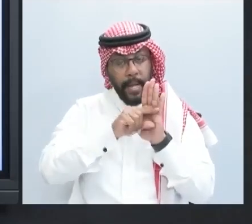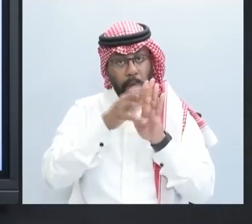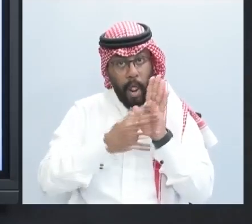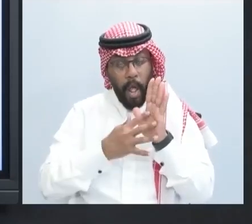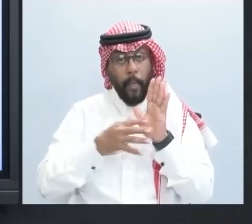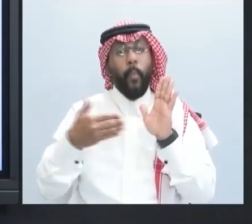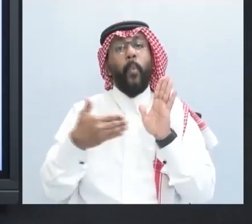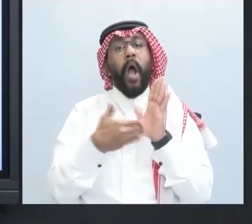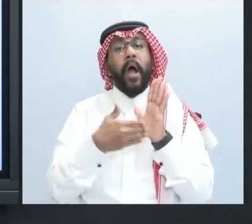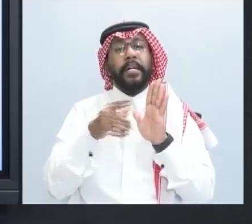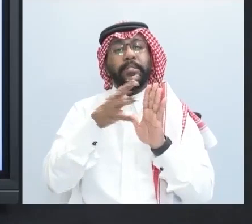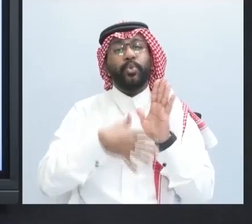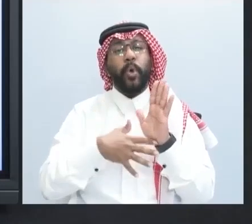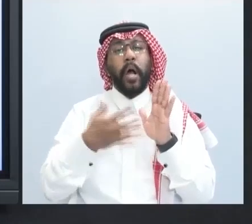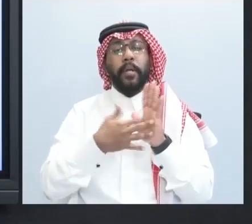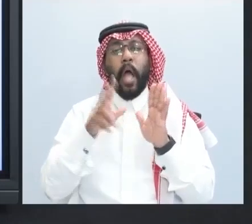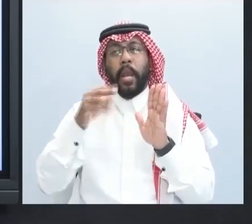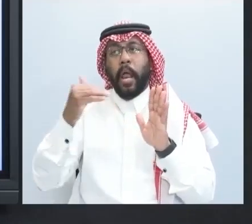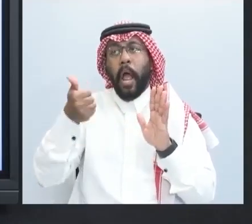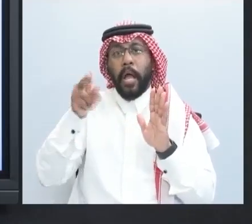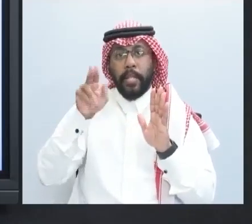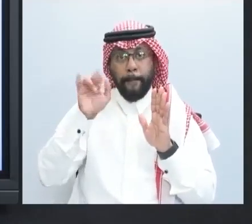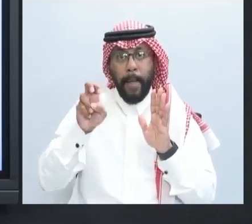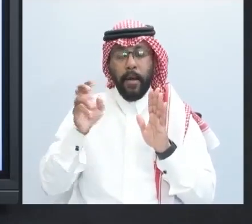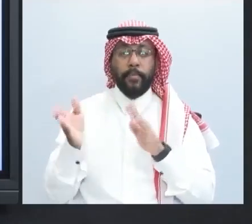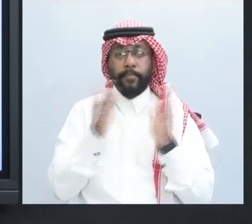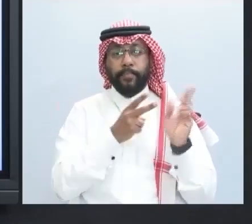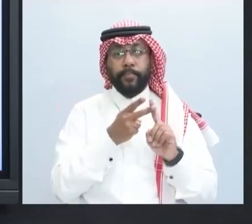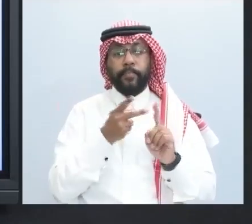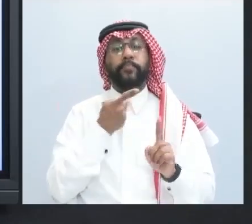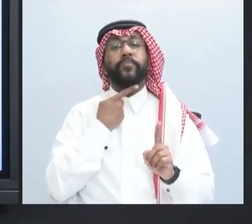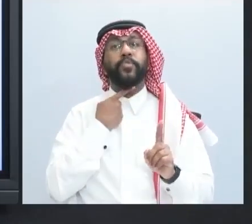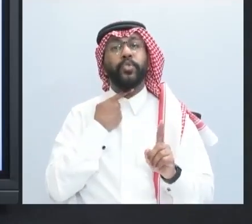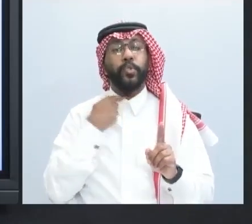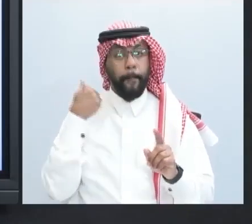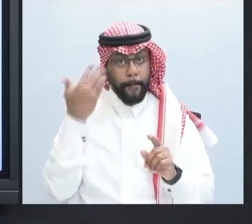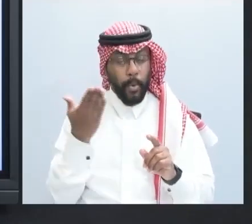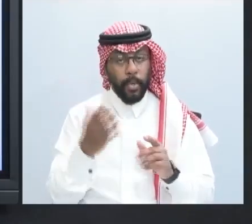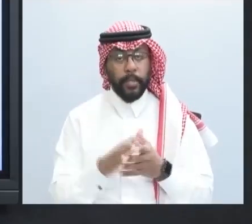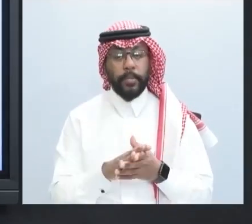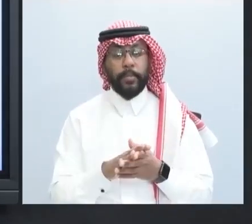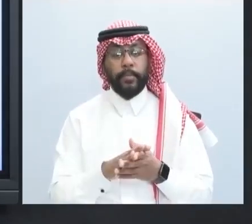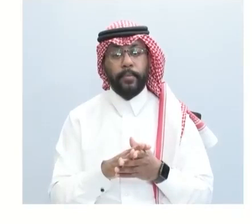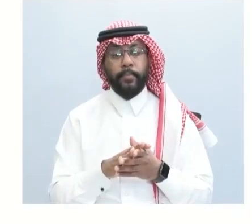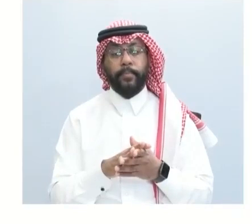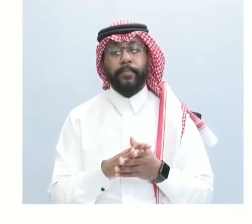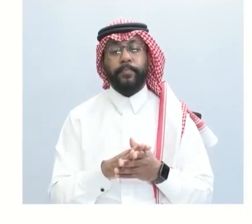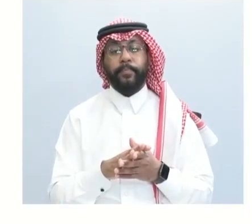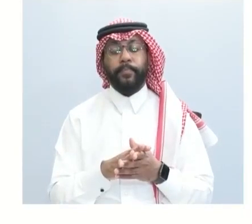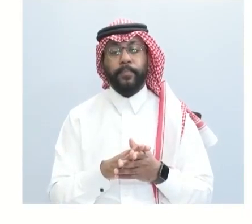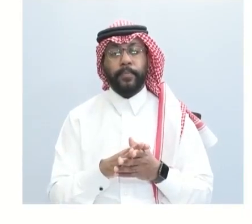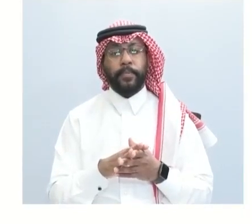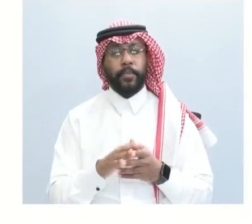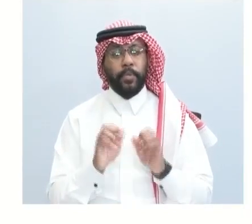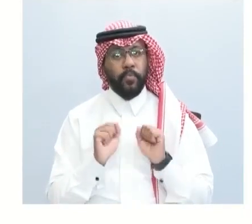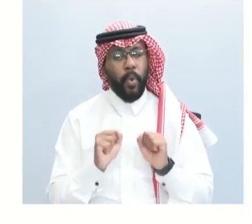وذكرها وهذا ما اعرفه طيب ما اريد معرفته في ذلك وهذه بعضا من الاسئله نقول مثلا